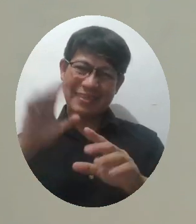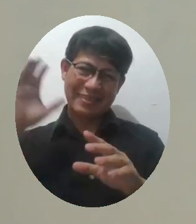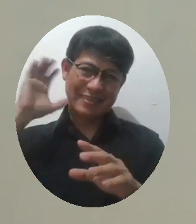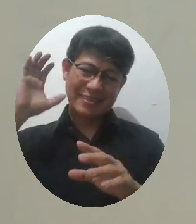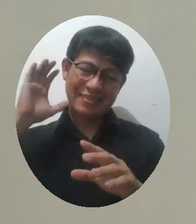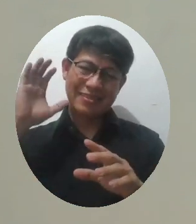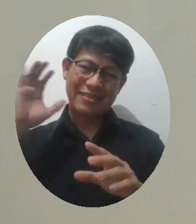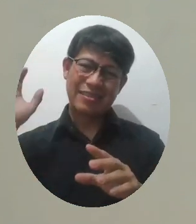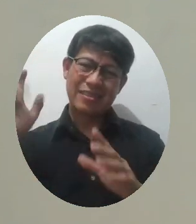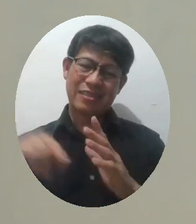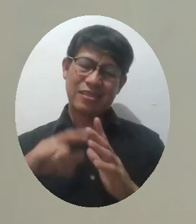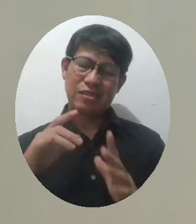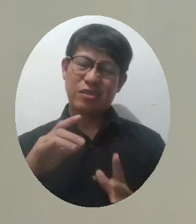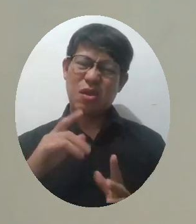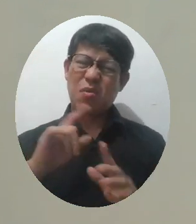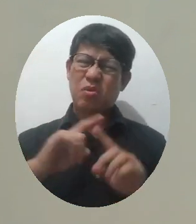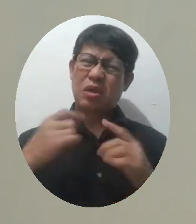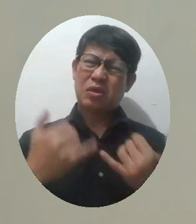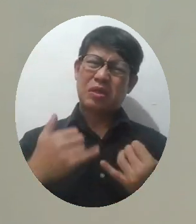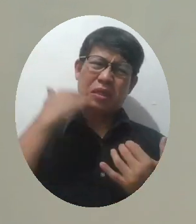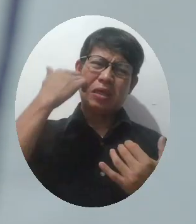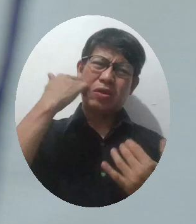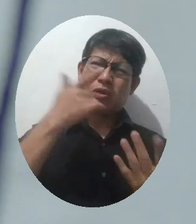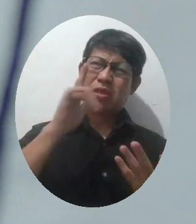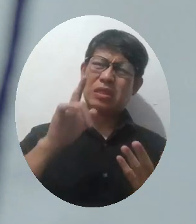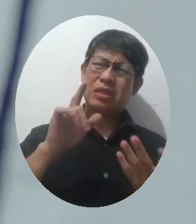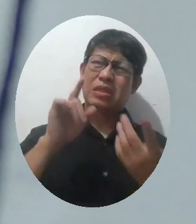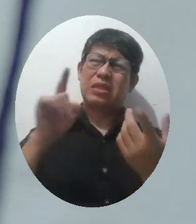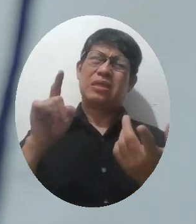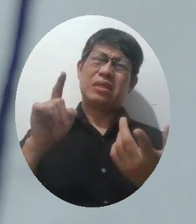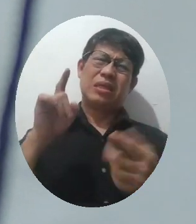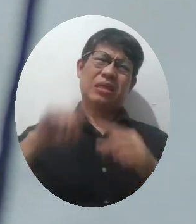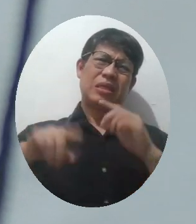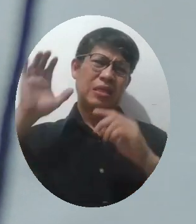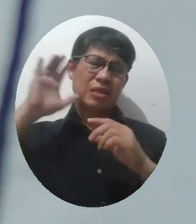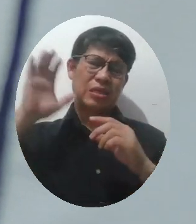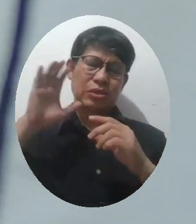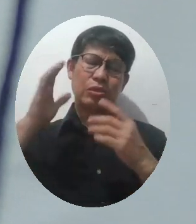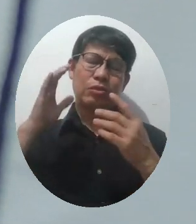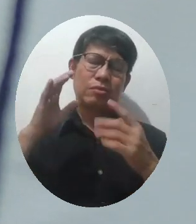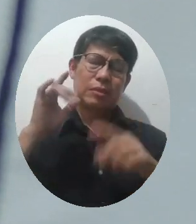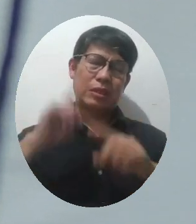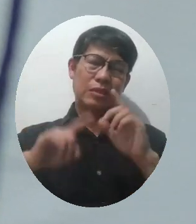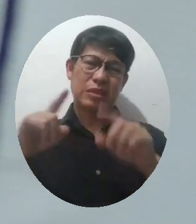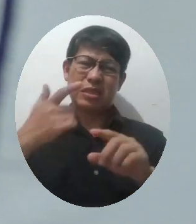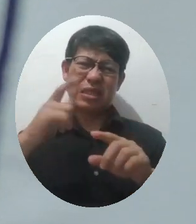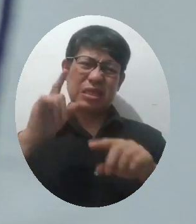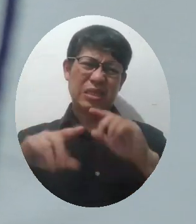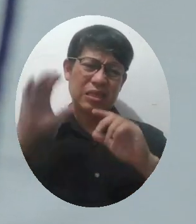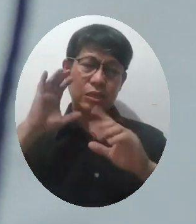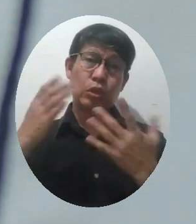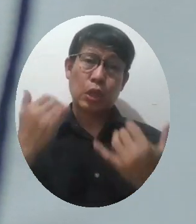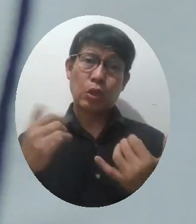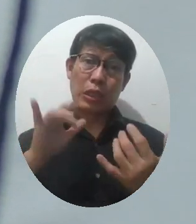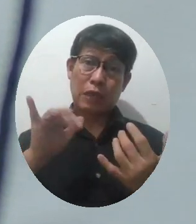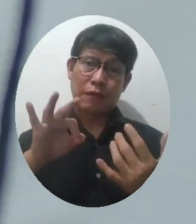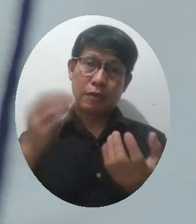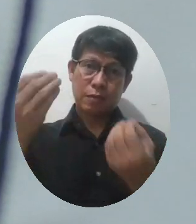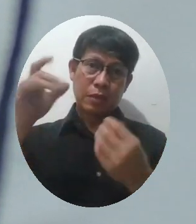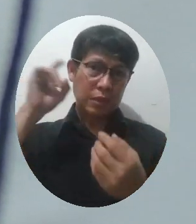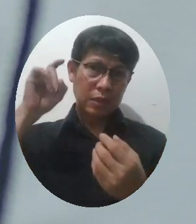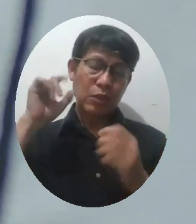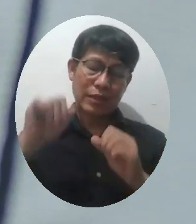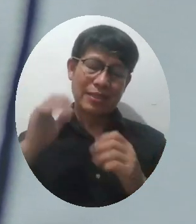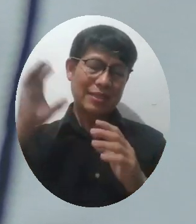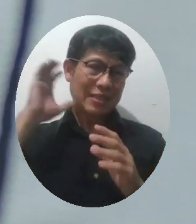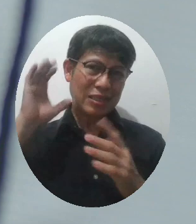kasi may award." Minsan nahiyarin ako, "Ma, ano kasi tinasabi yung teacher, mga ganto ganyan." Hindi rin ako nakakapunta minsan. Parang sobra